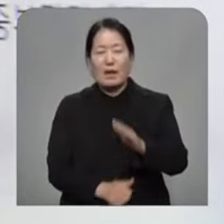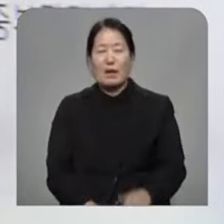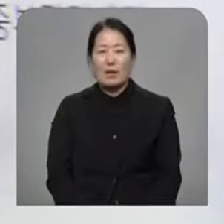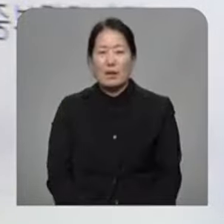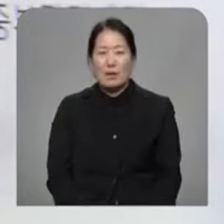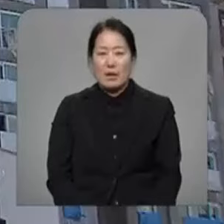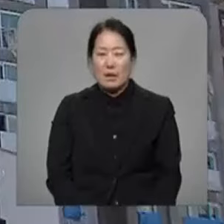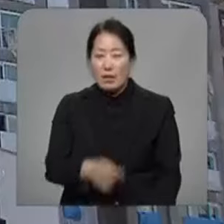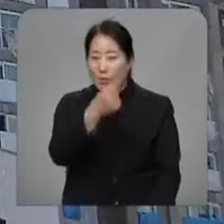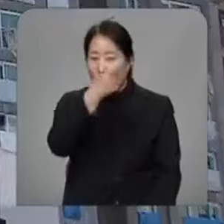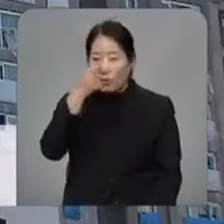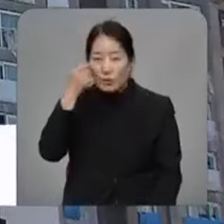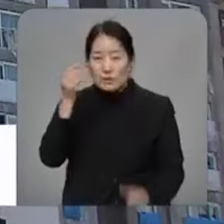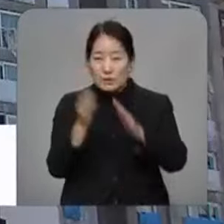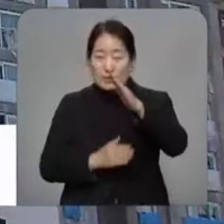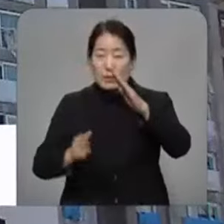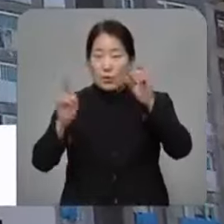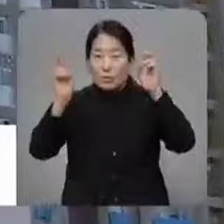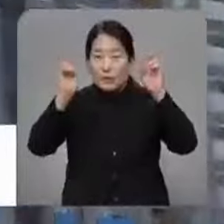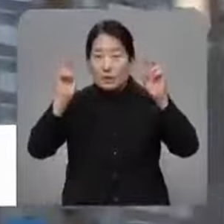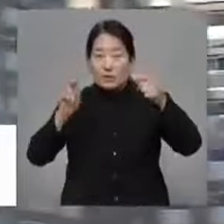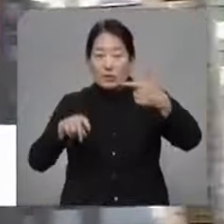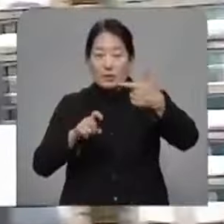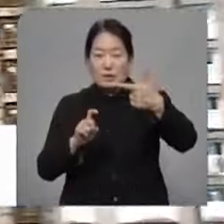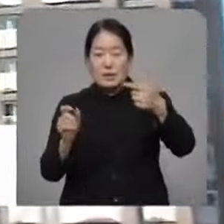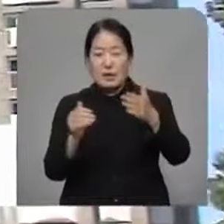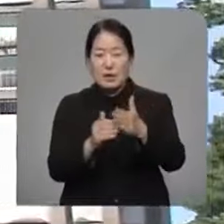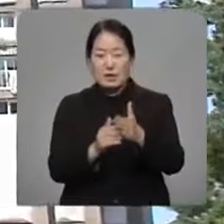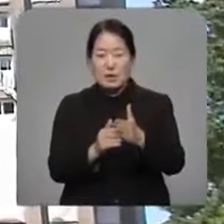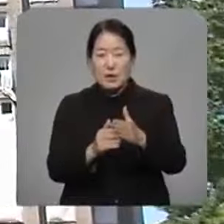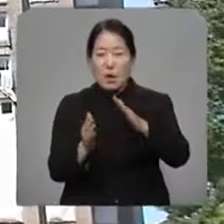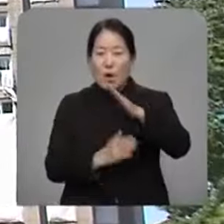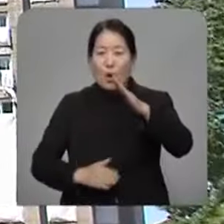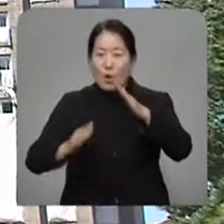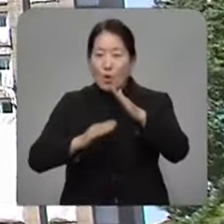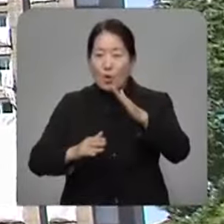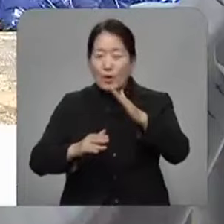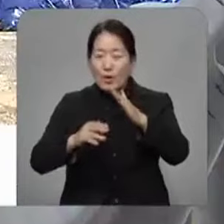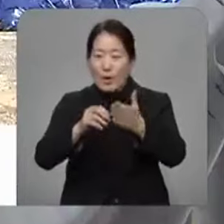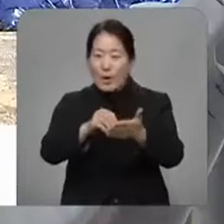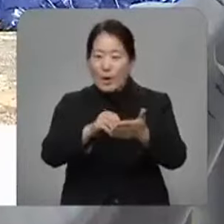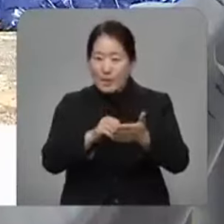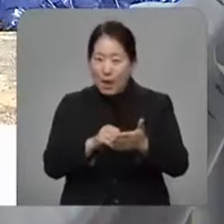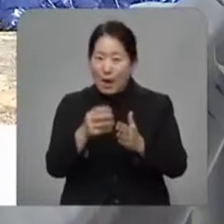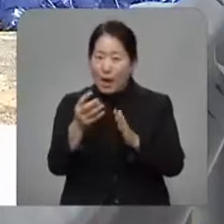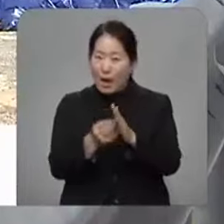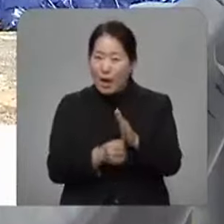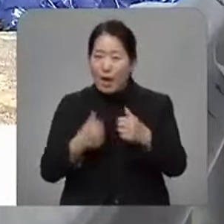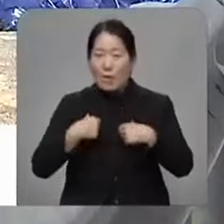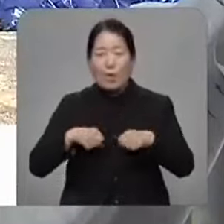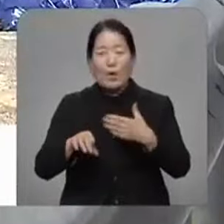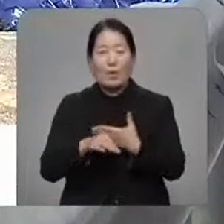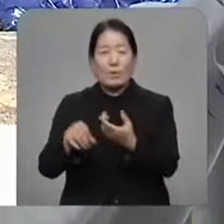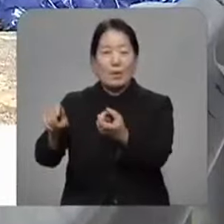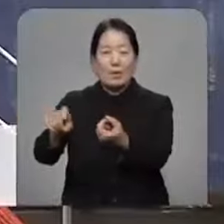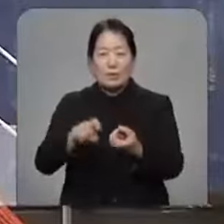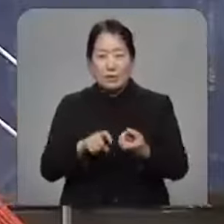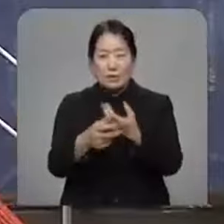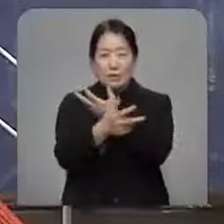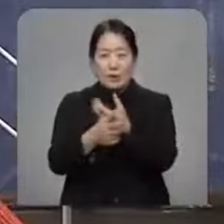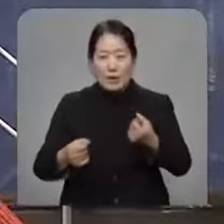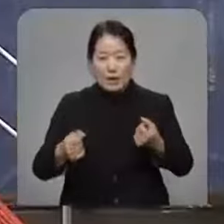주택도시 보증 공사는 다음 달 10일까지 공개 입차를 신청하는 사업자가 없는 경우 수위 계약을 진행할